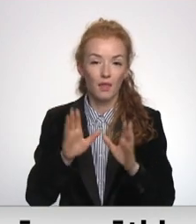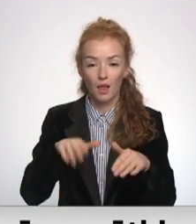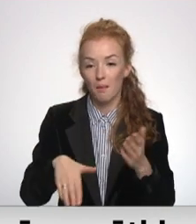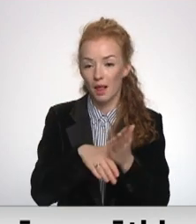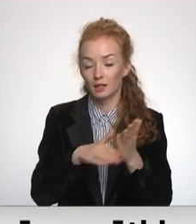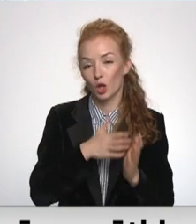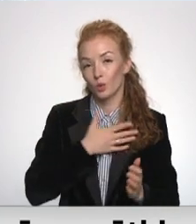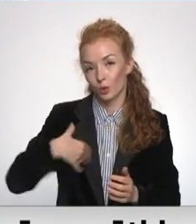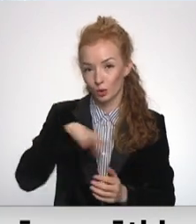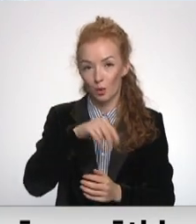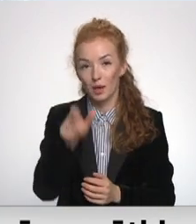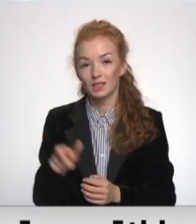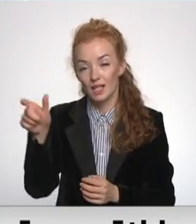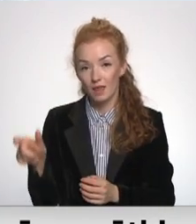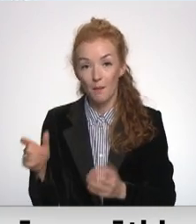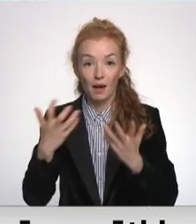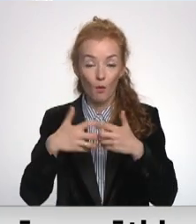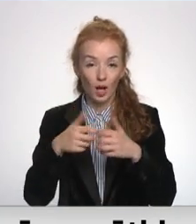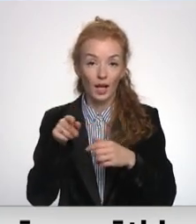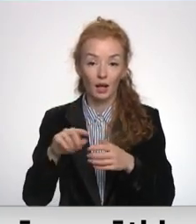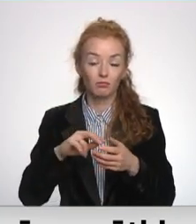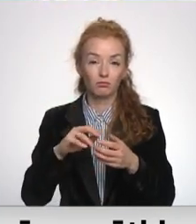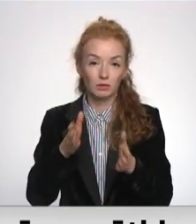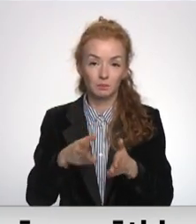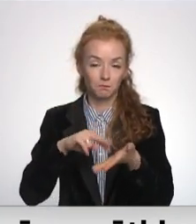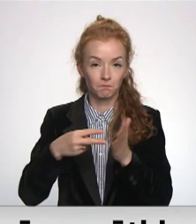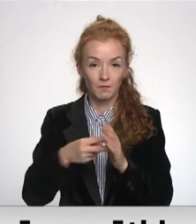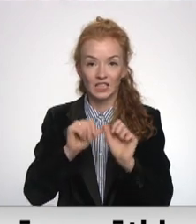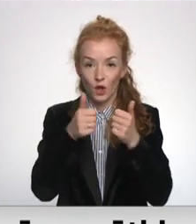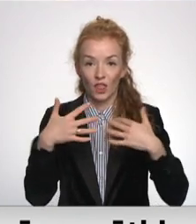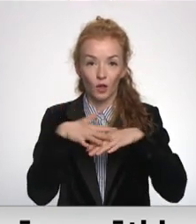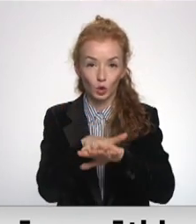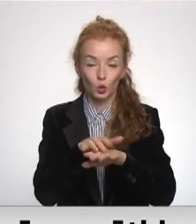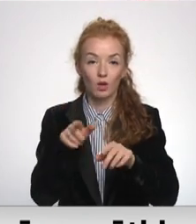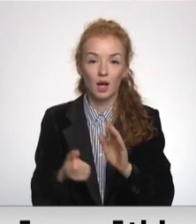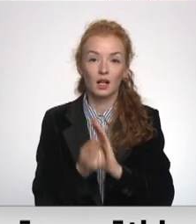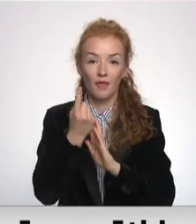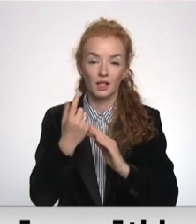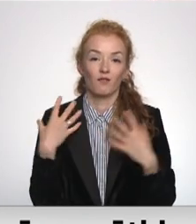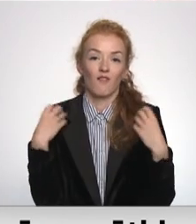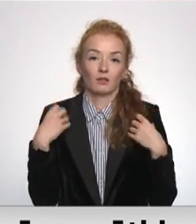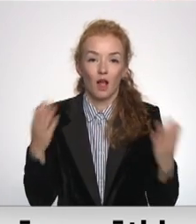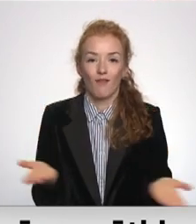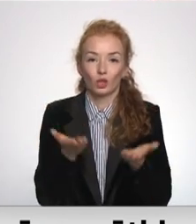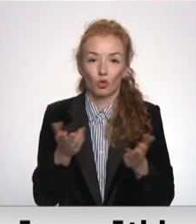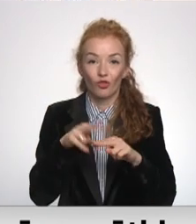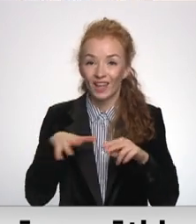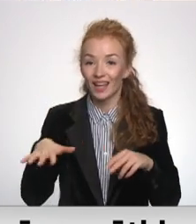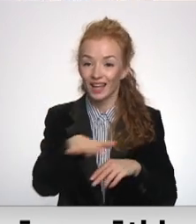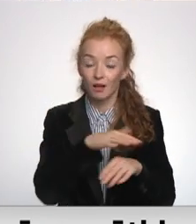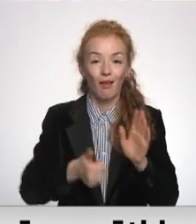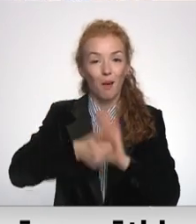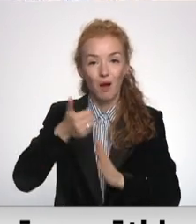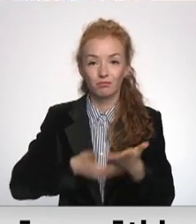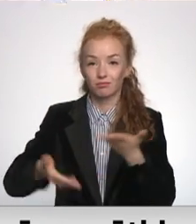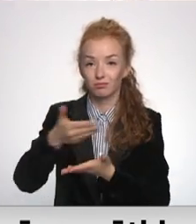mūsu pacientiem. Klīnikā plānots izveidot tādu infrastruktūru, kas radīs atveseļošanas veicinošu vidi un arī labāku sadarbību